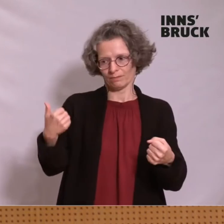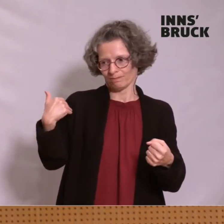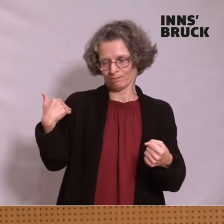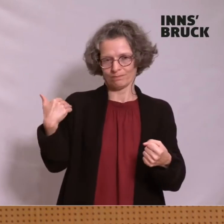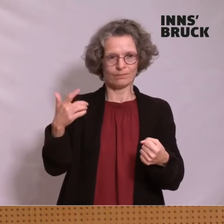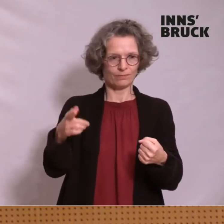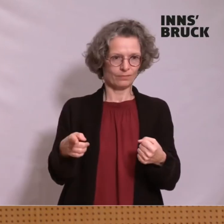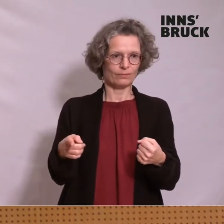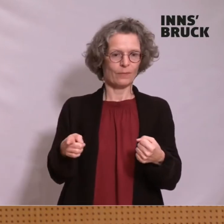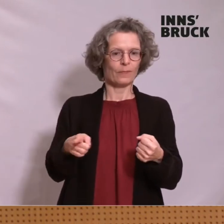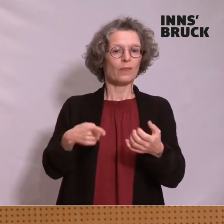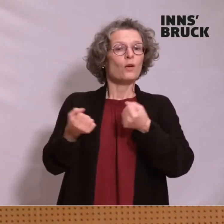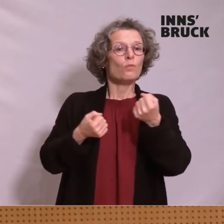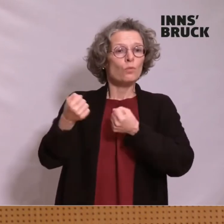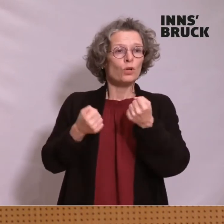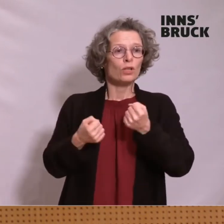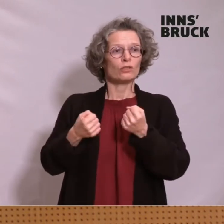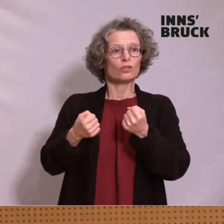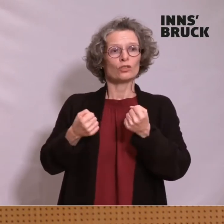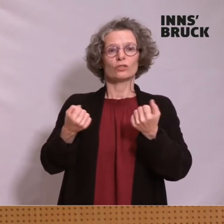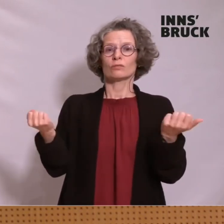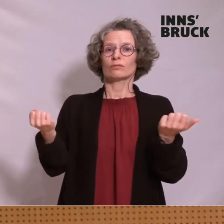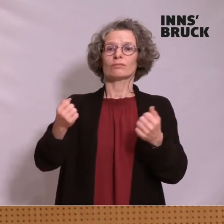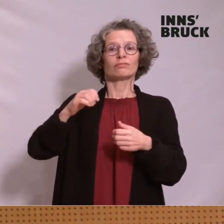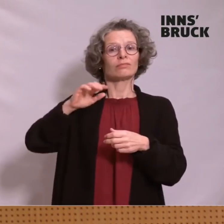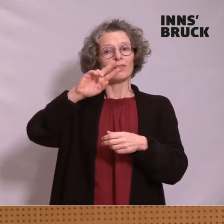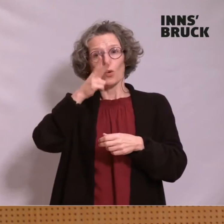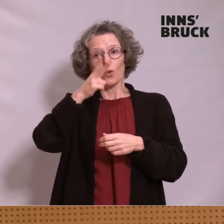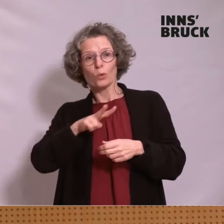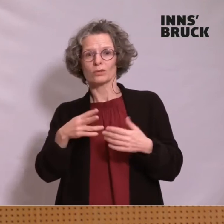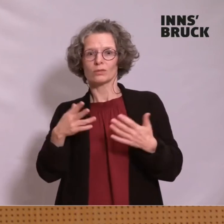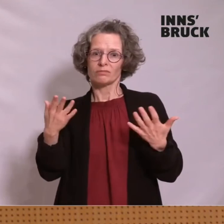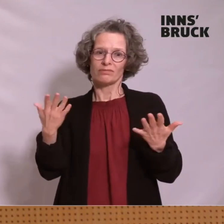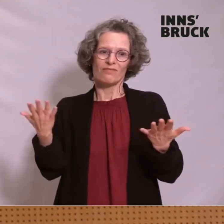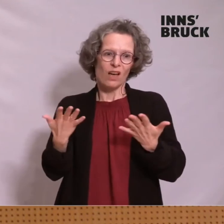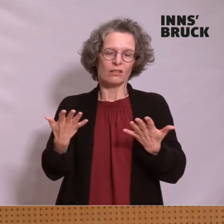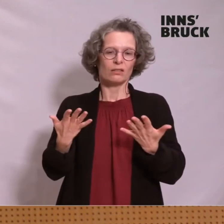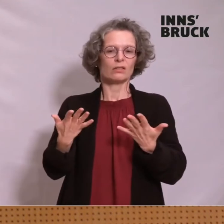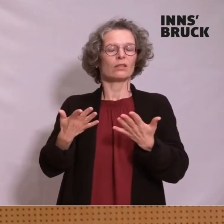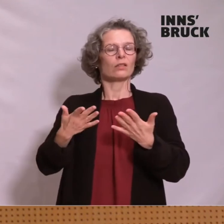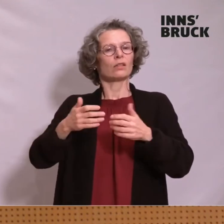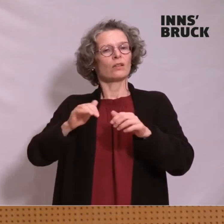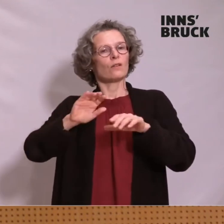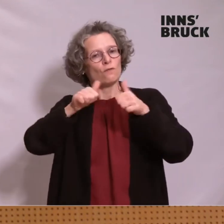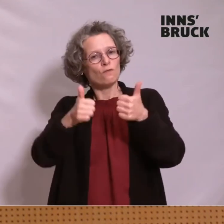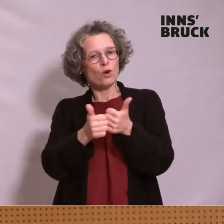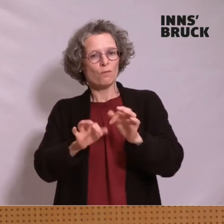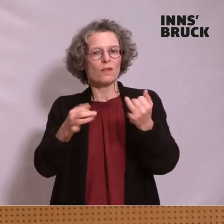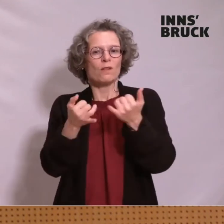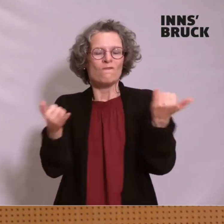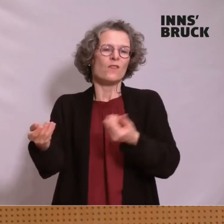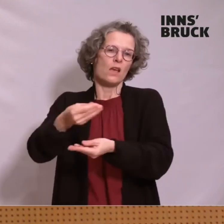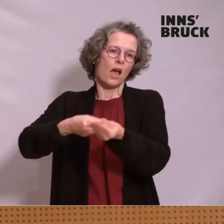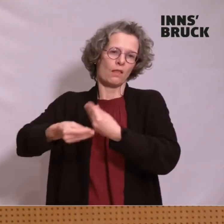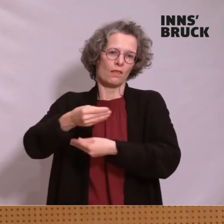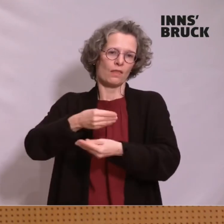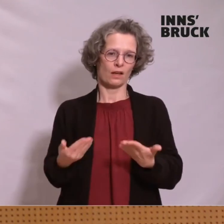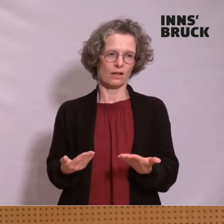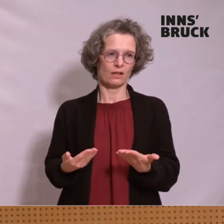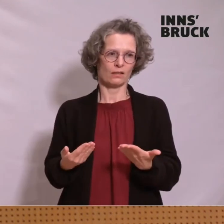Die politische Kunst wird es werden, einen Weg des Handelns zu finden, dem diese nie